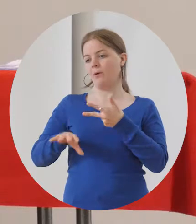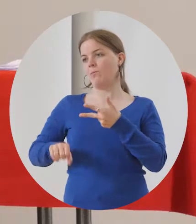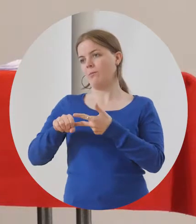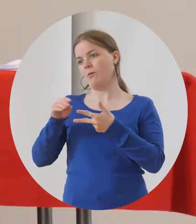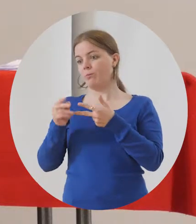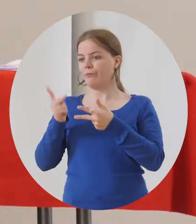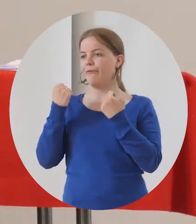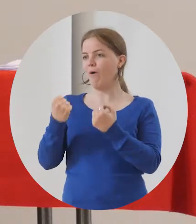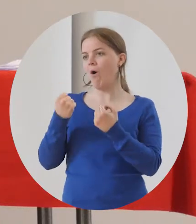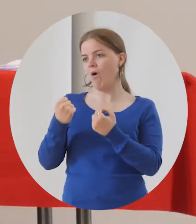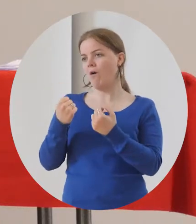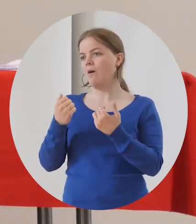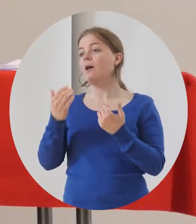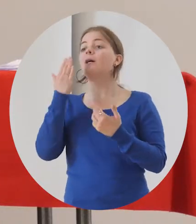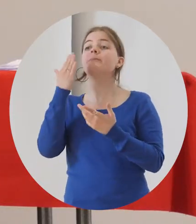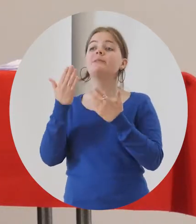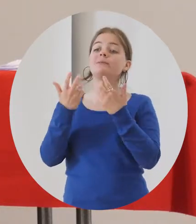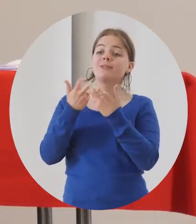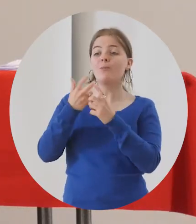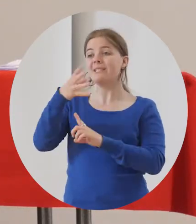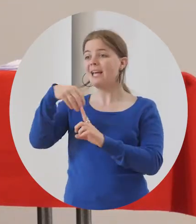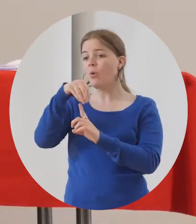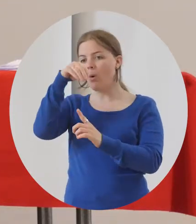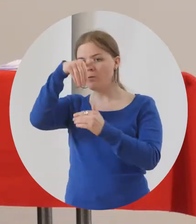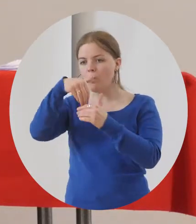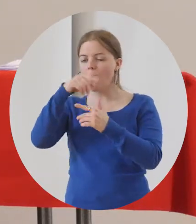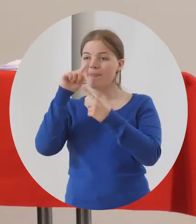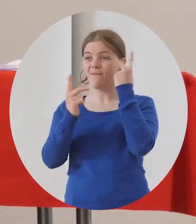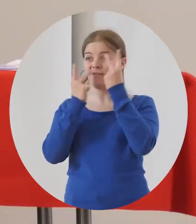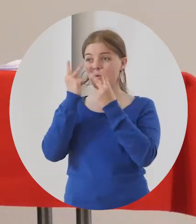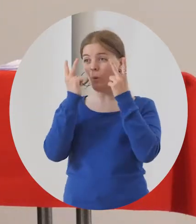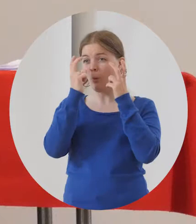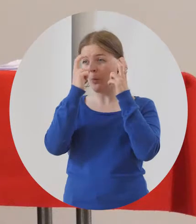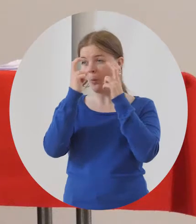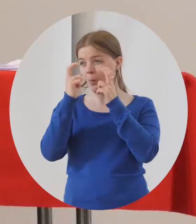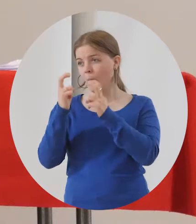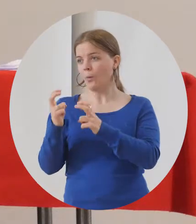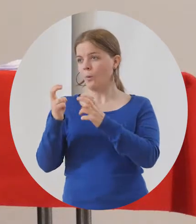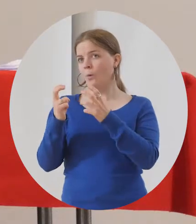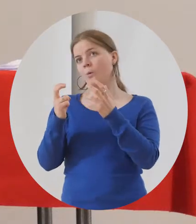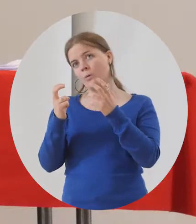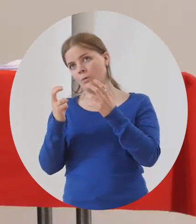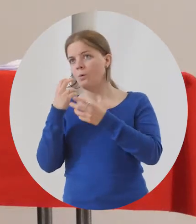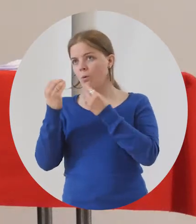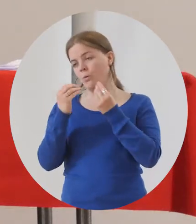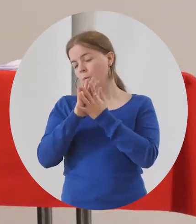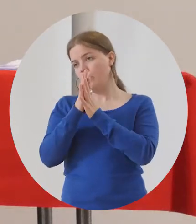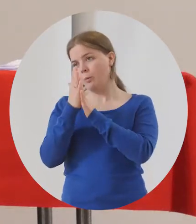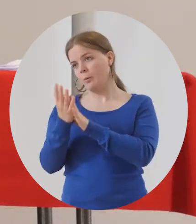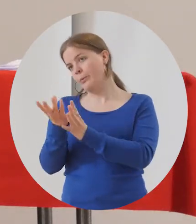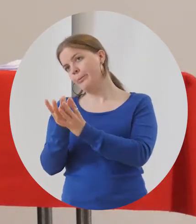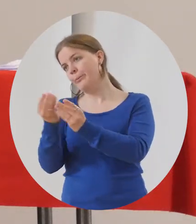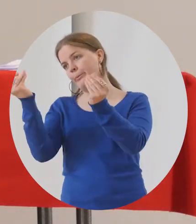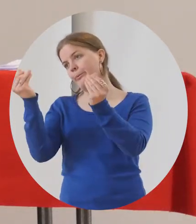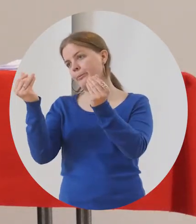debout. Et surtout quand on est dans des syndromes où la vision diminue, et voire devient absente un petit peu